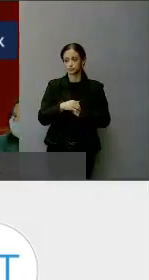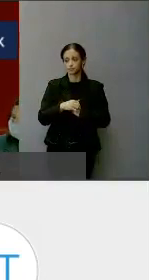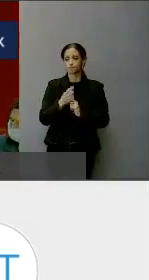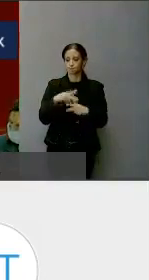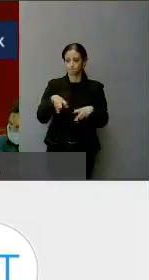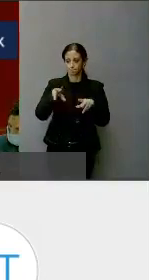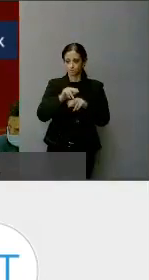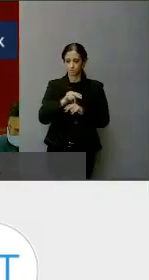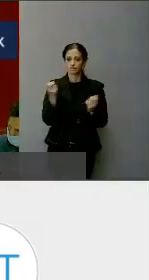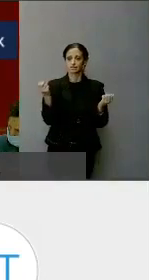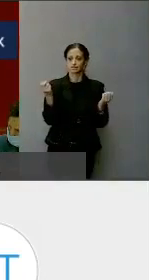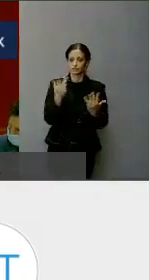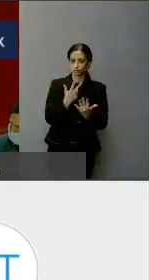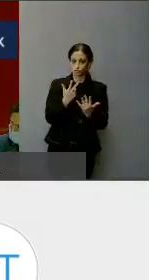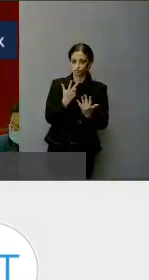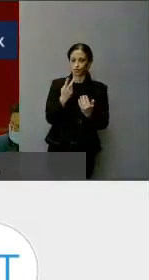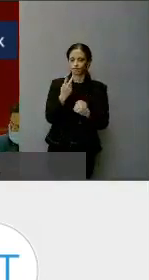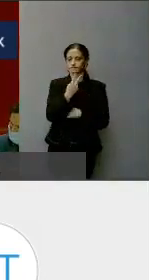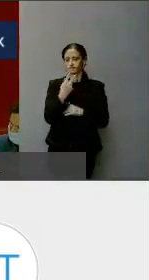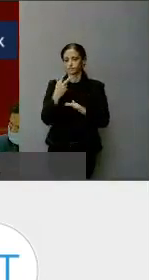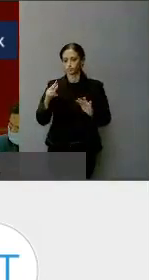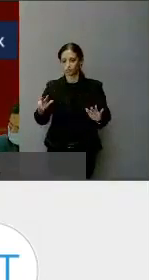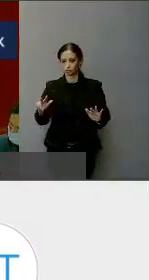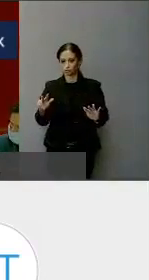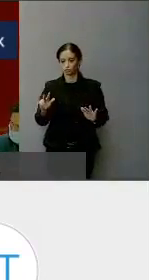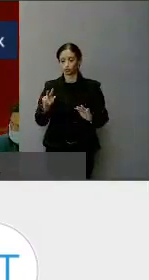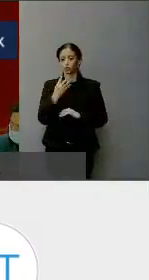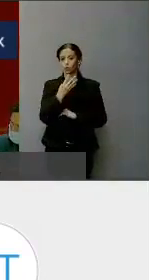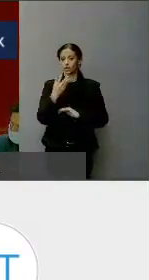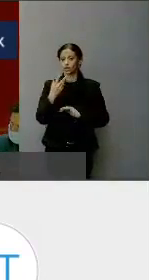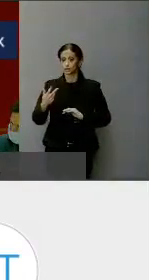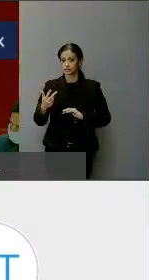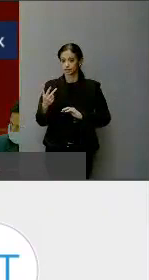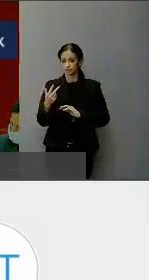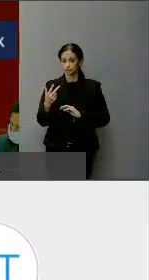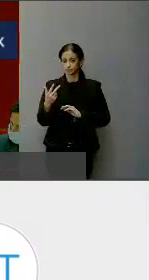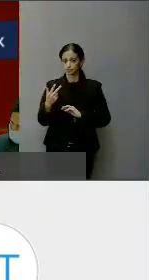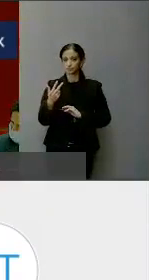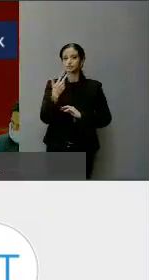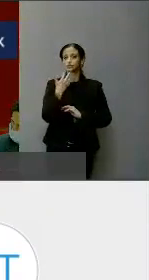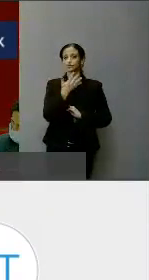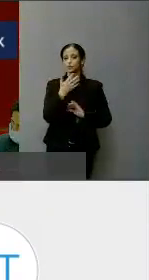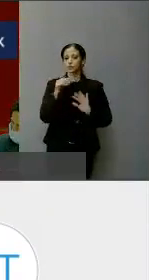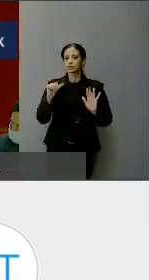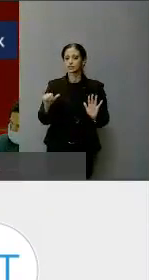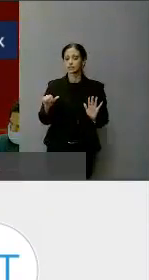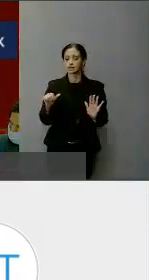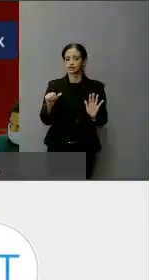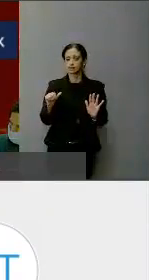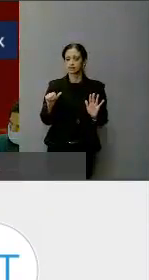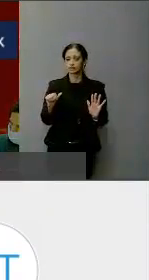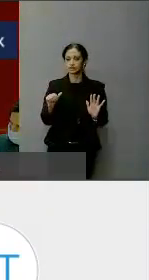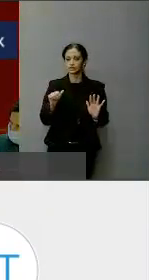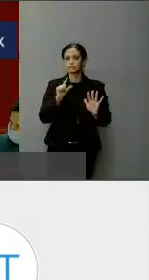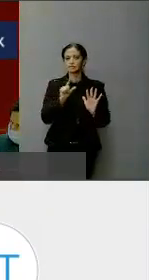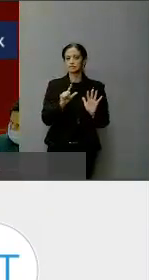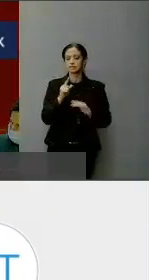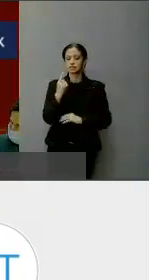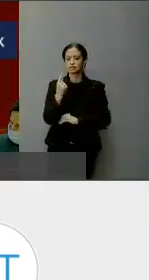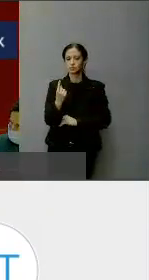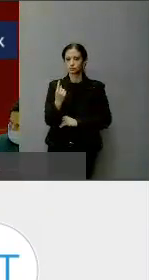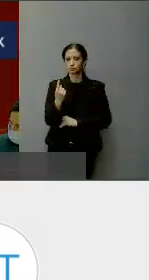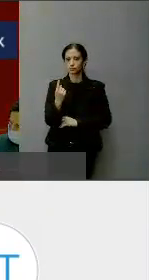8 8 3 6 71